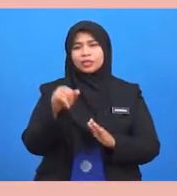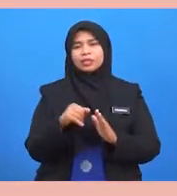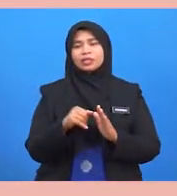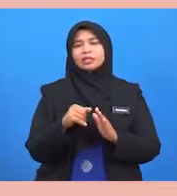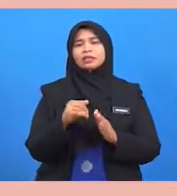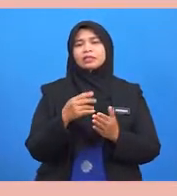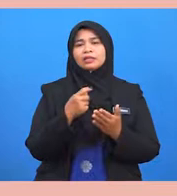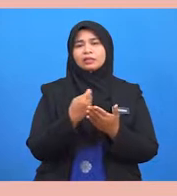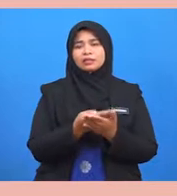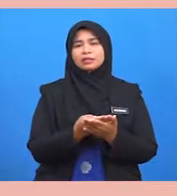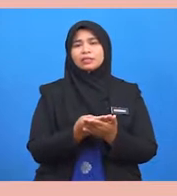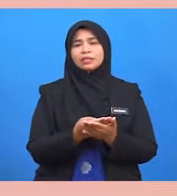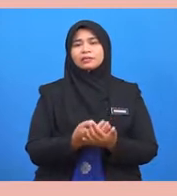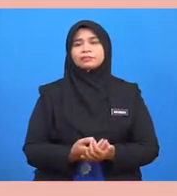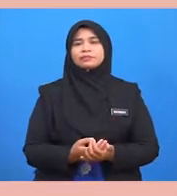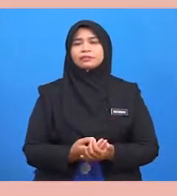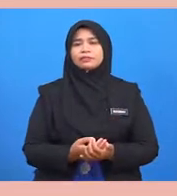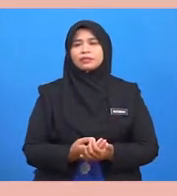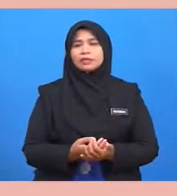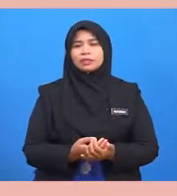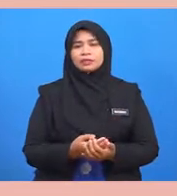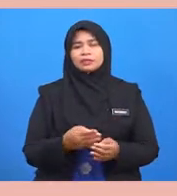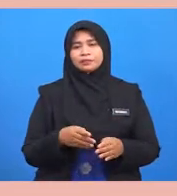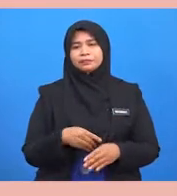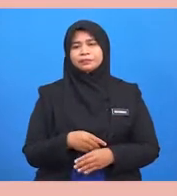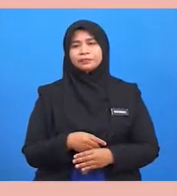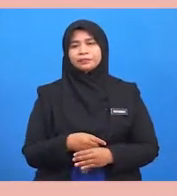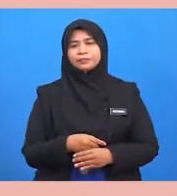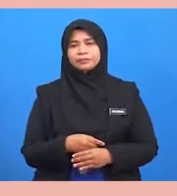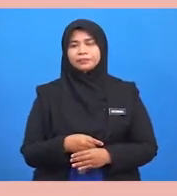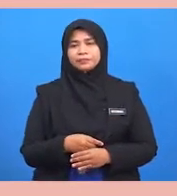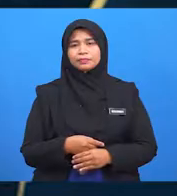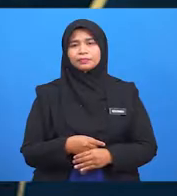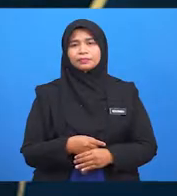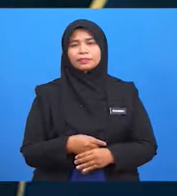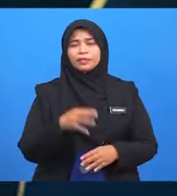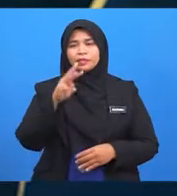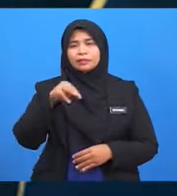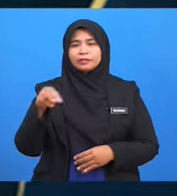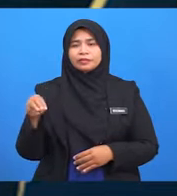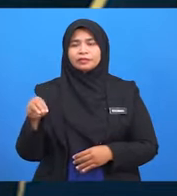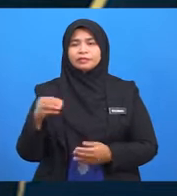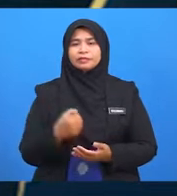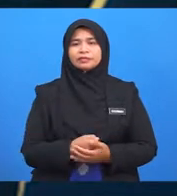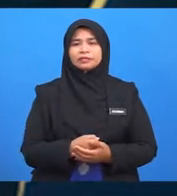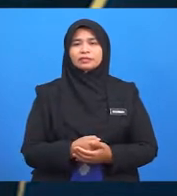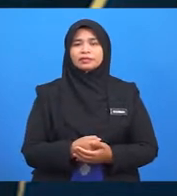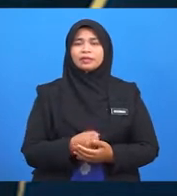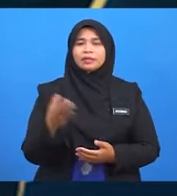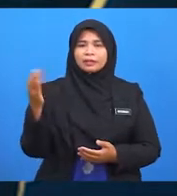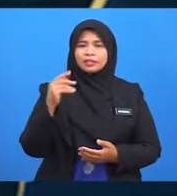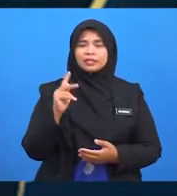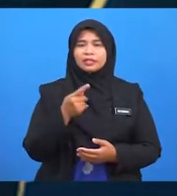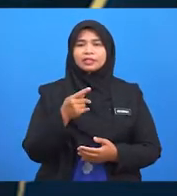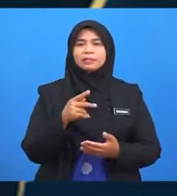contoh teladan, ikon kesayangan kita sepanjang zaman. Murid-murid,